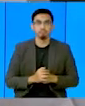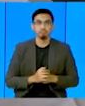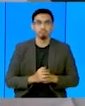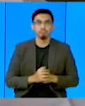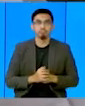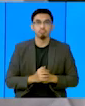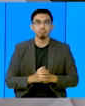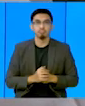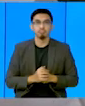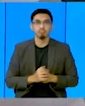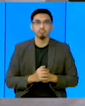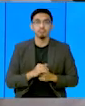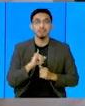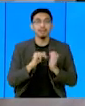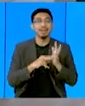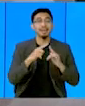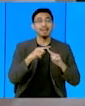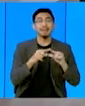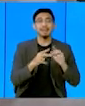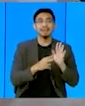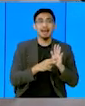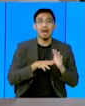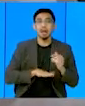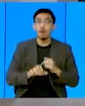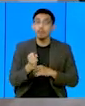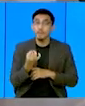an anak ke berapa satu pakunya